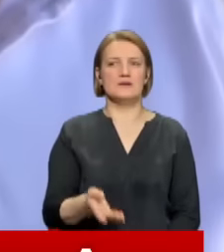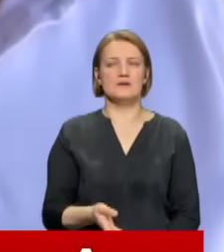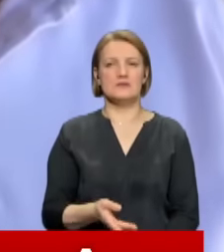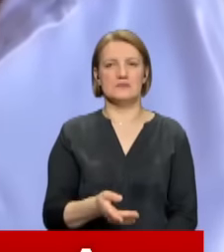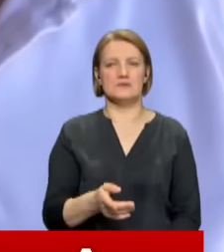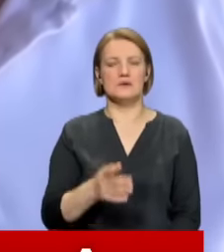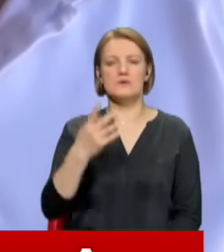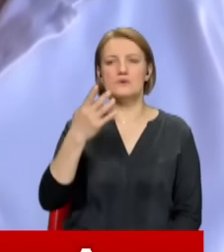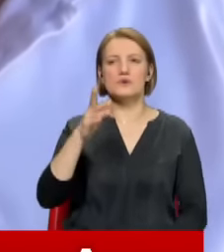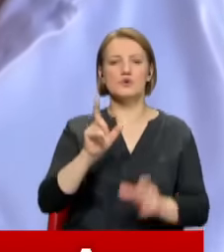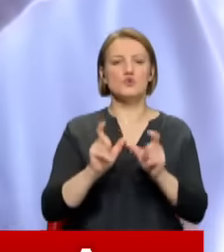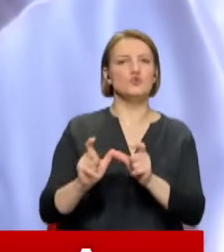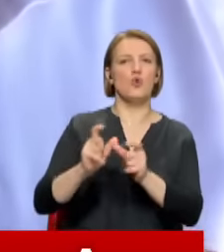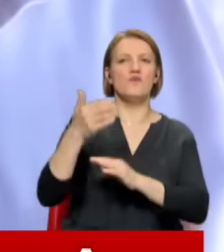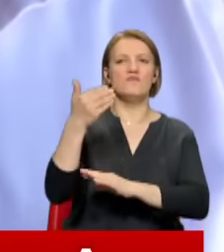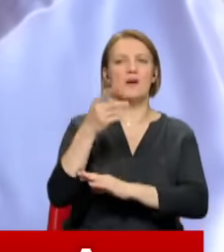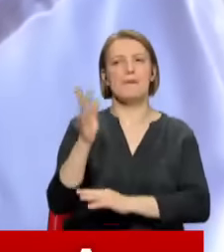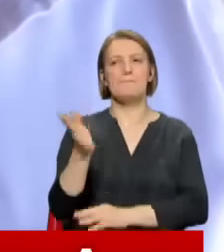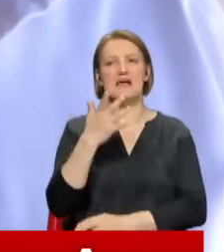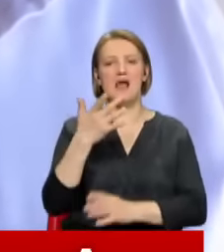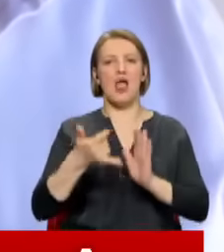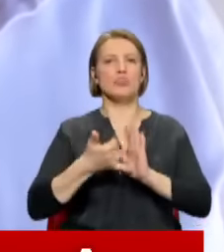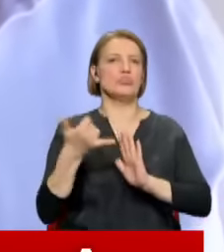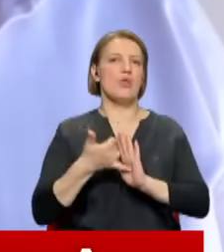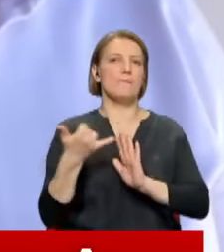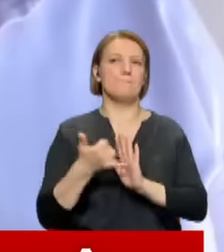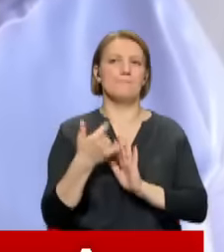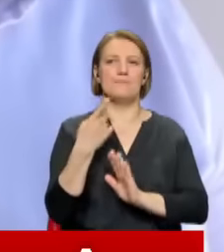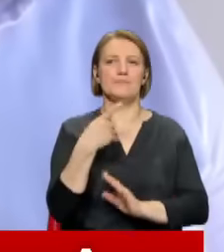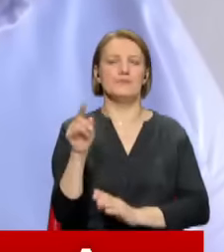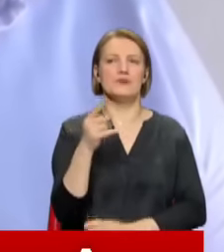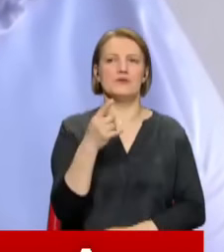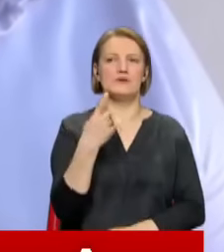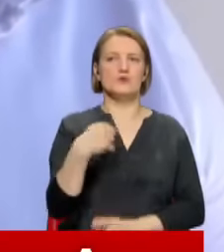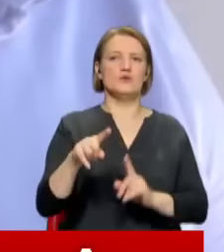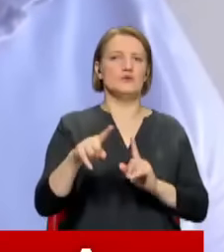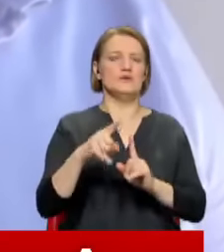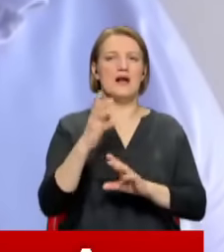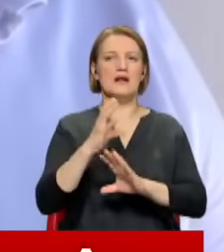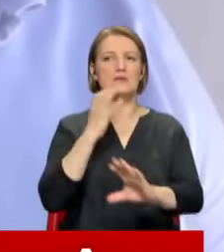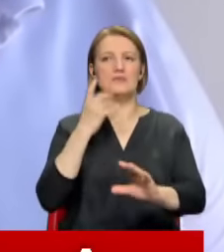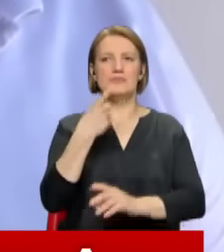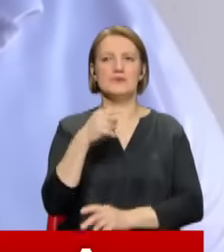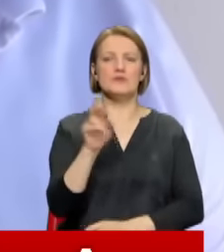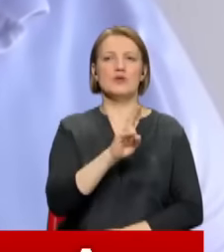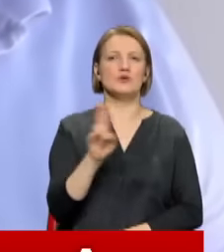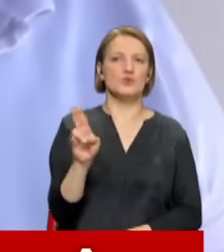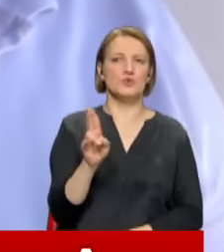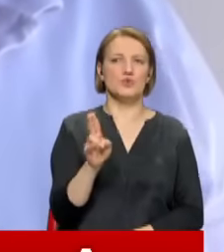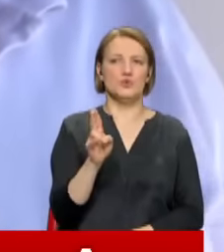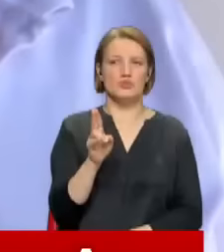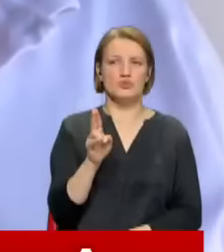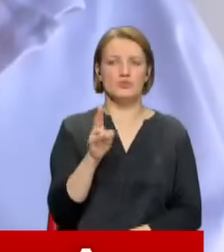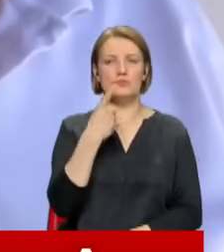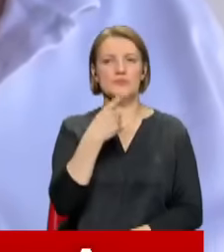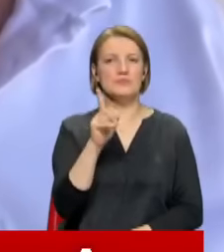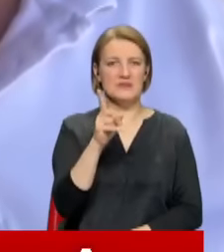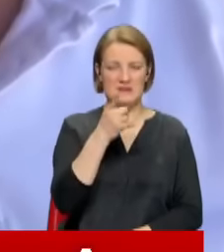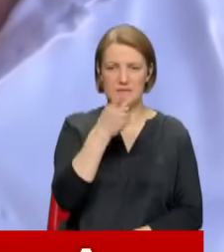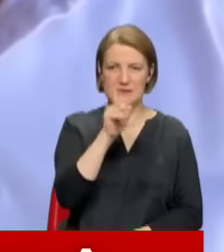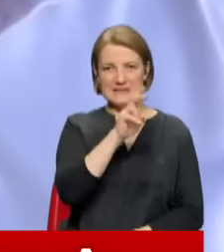Doğu firmaları genelde mesela Antep 1 milyar yani ilave arabalarda 1 milyar 700.